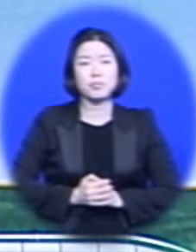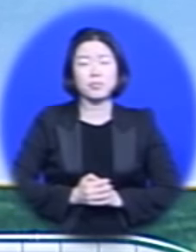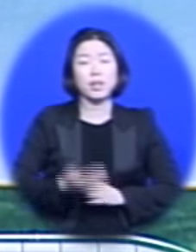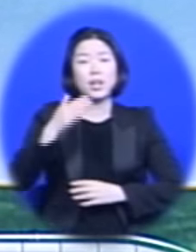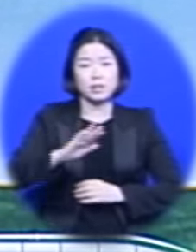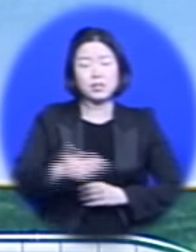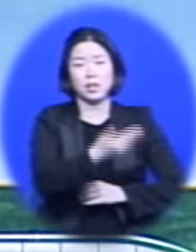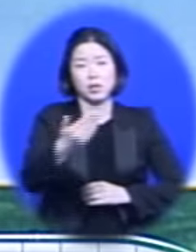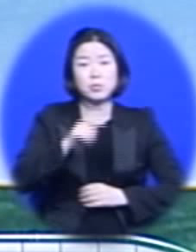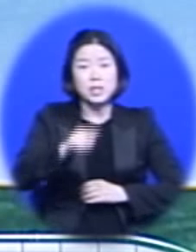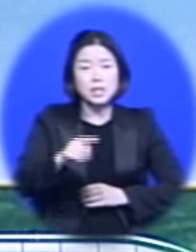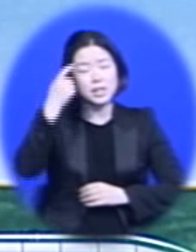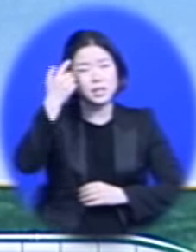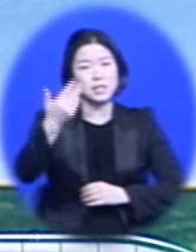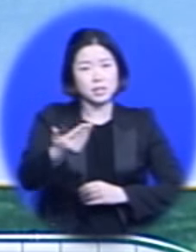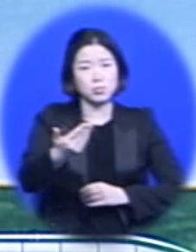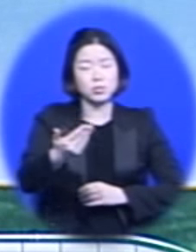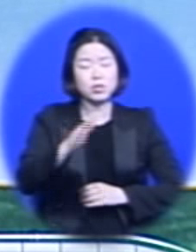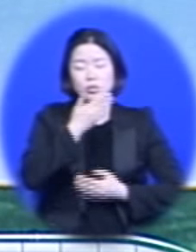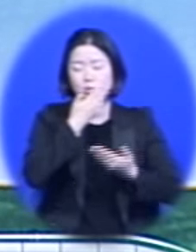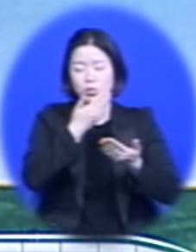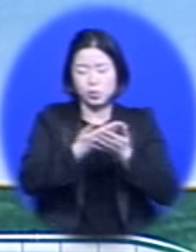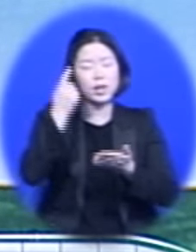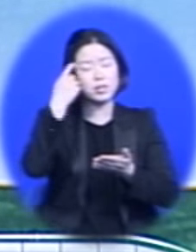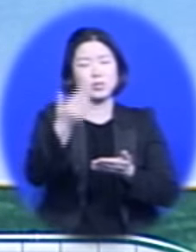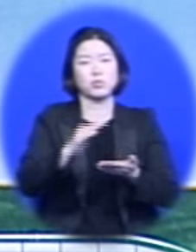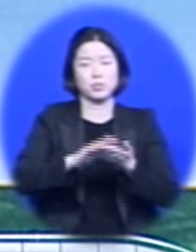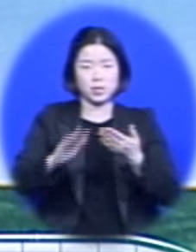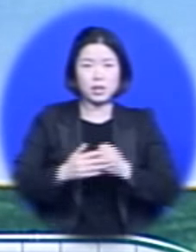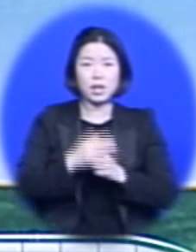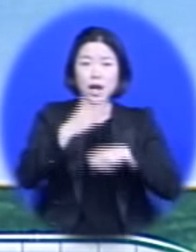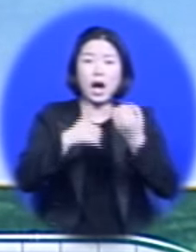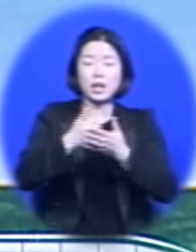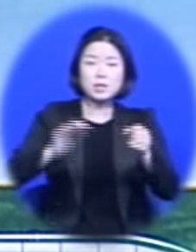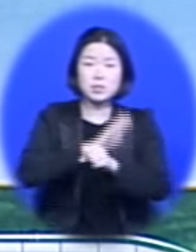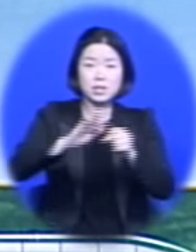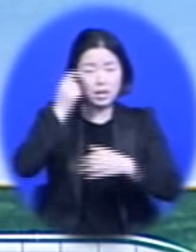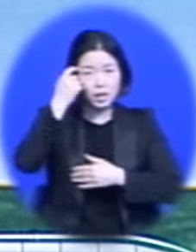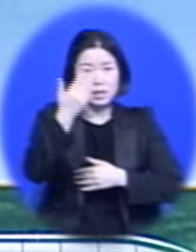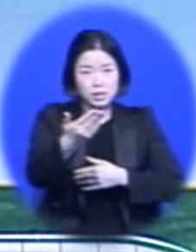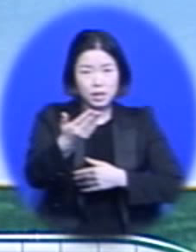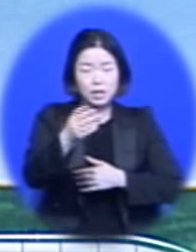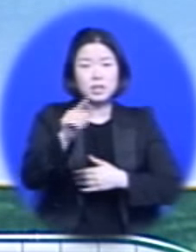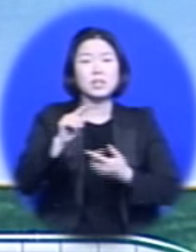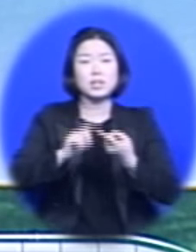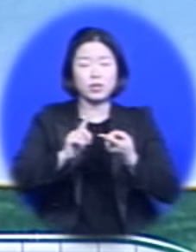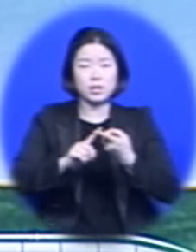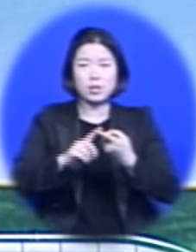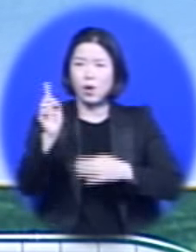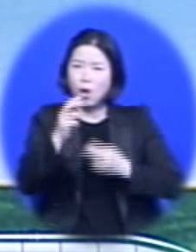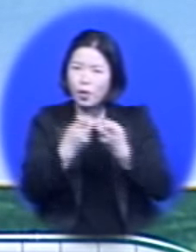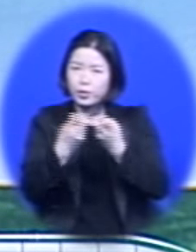그러나 여러분 이 질문은 진짜 중요한 질문이에요. 하나님을 사랑하느냐고 이 질문에 여러분이 어떻게